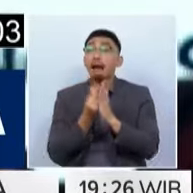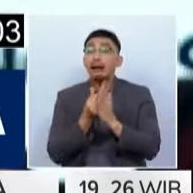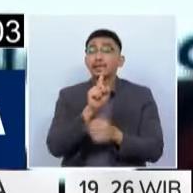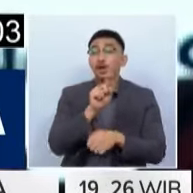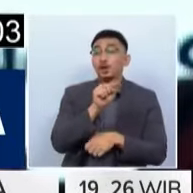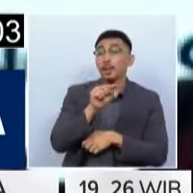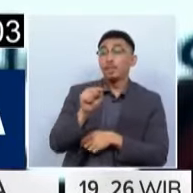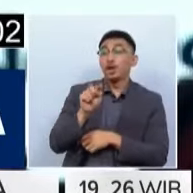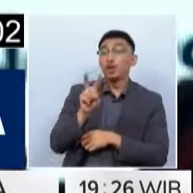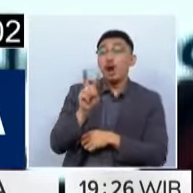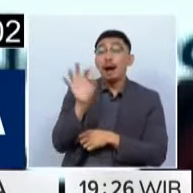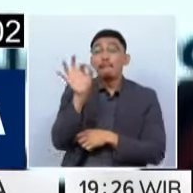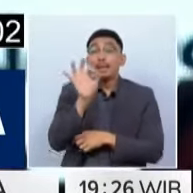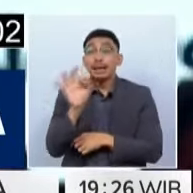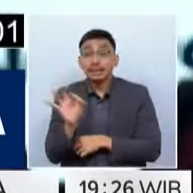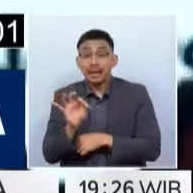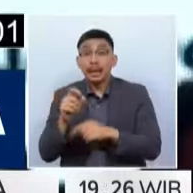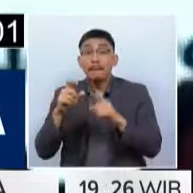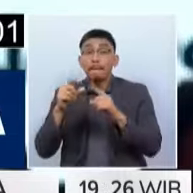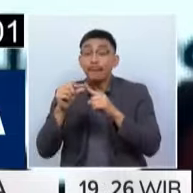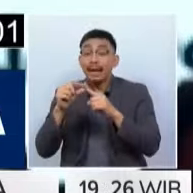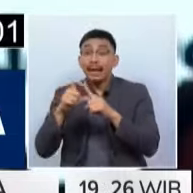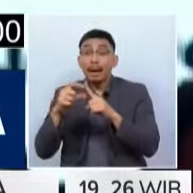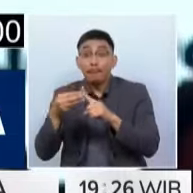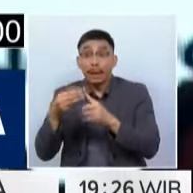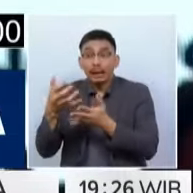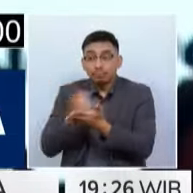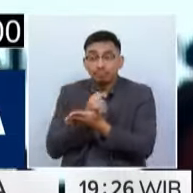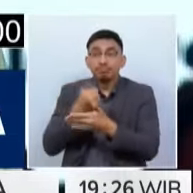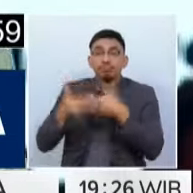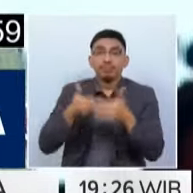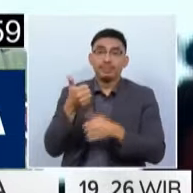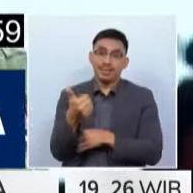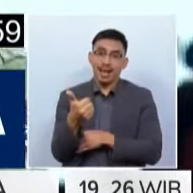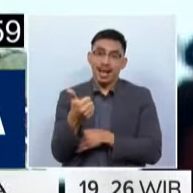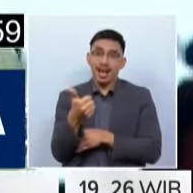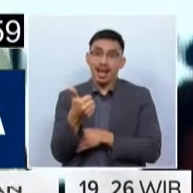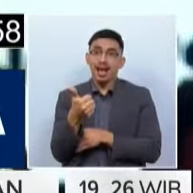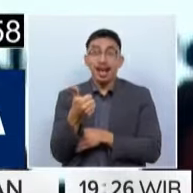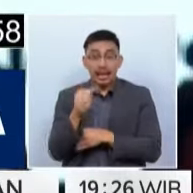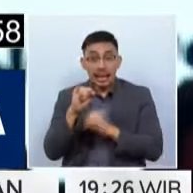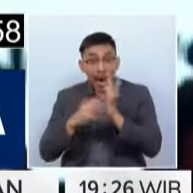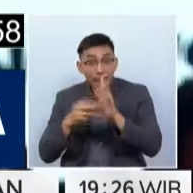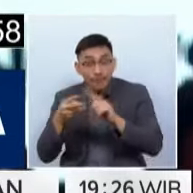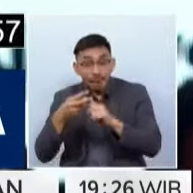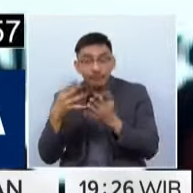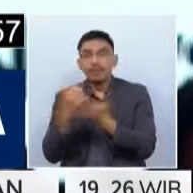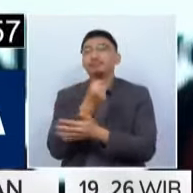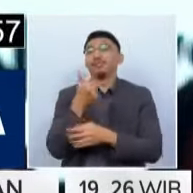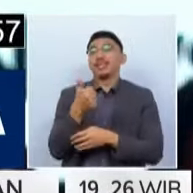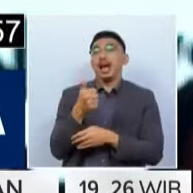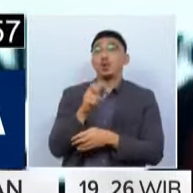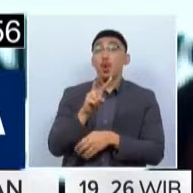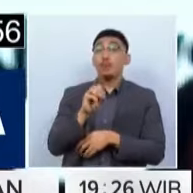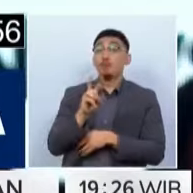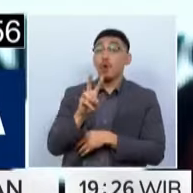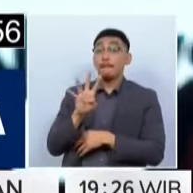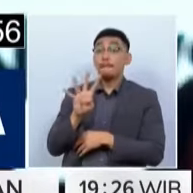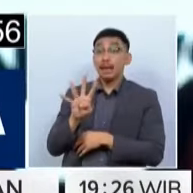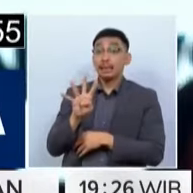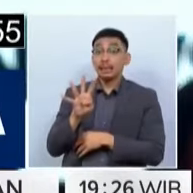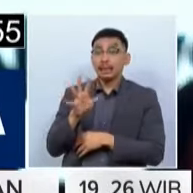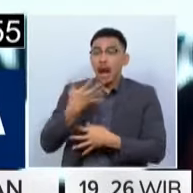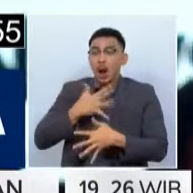sehingga mef kita akan bisa tercapai karena ini yang mengerikan di 2024 Saya khawatir ini tidak akan tercapai untuk